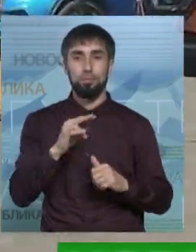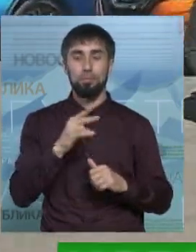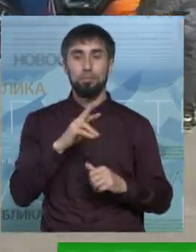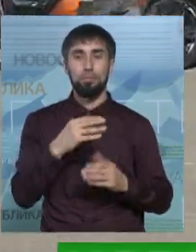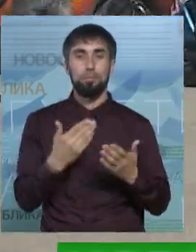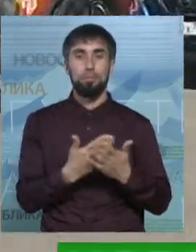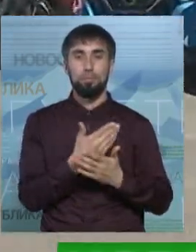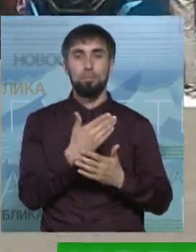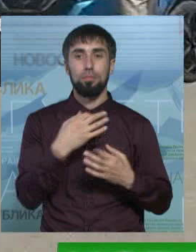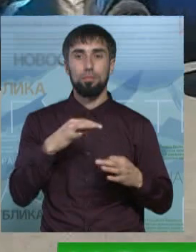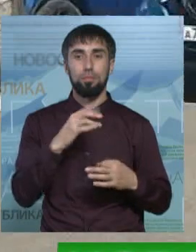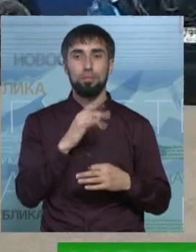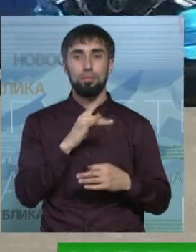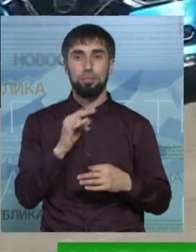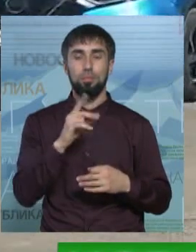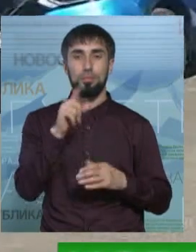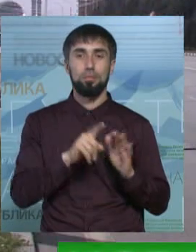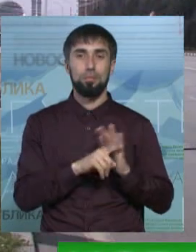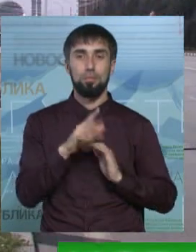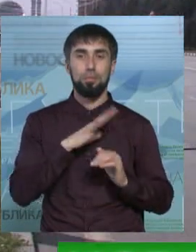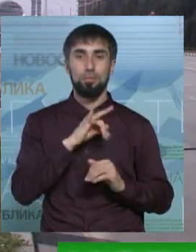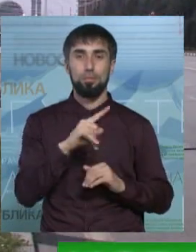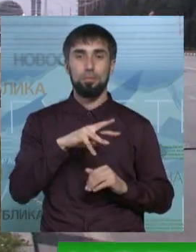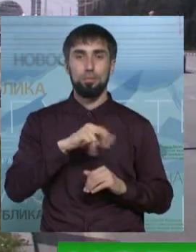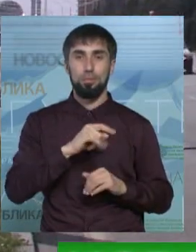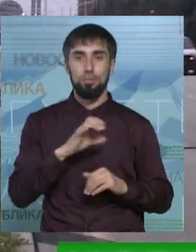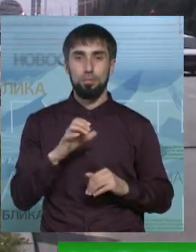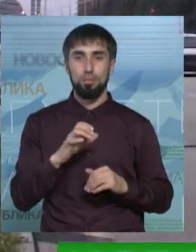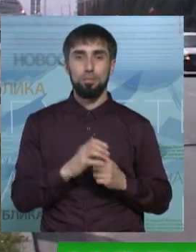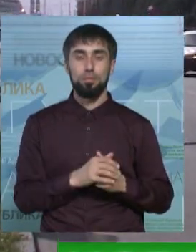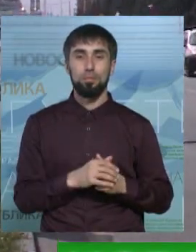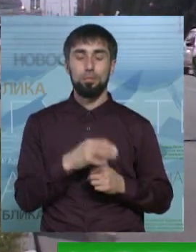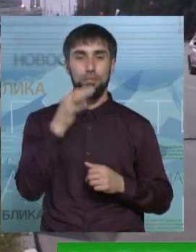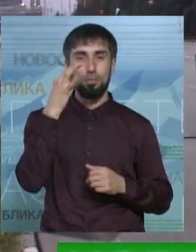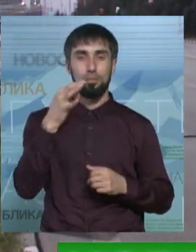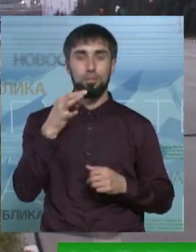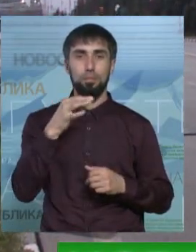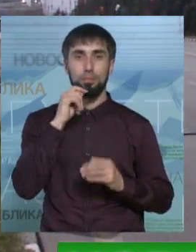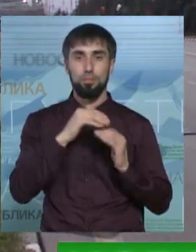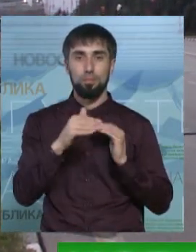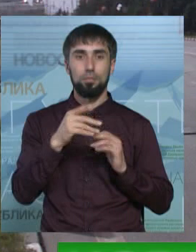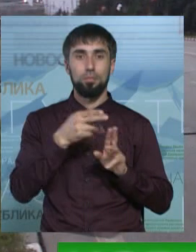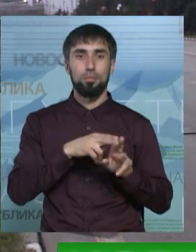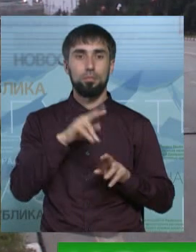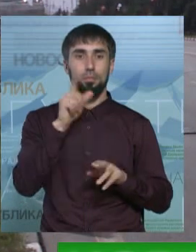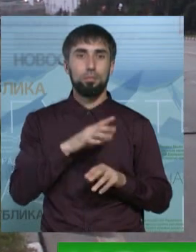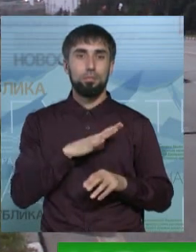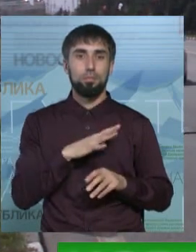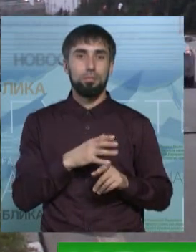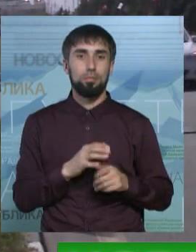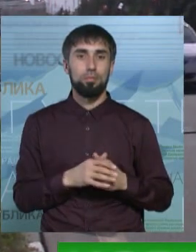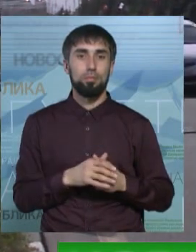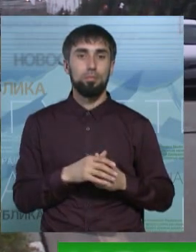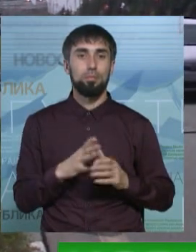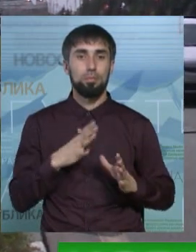новых авто Nissan. Стартовали тест-драйверы из столицы нашего региона. По ровным трассам, так сказать, для разогрева. Успешно пройдя